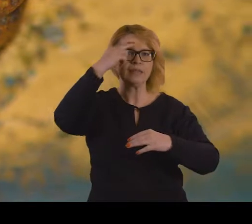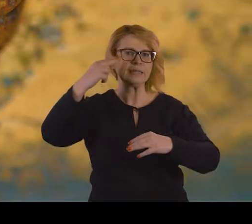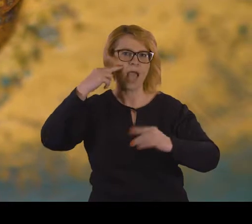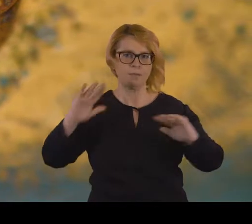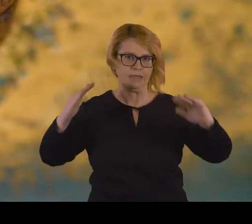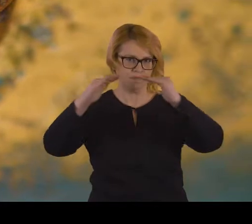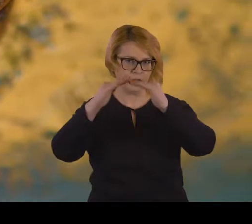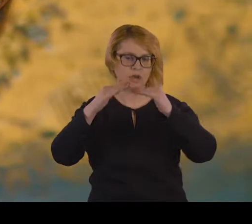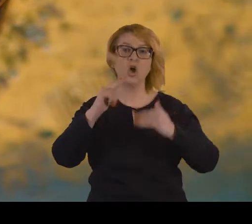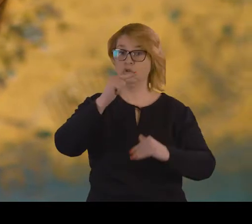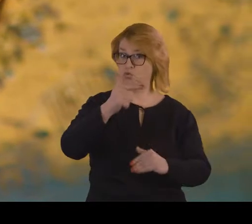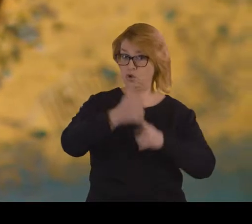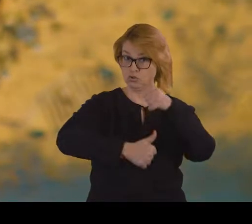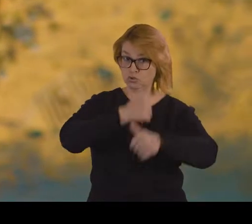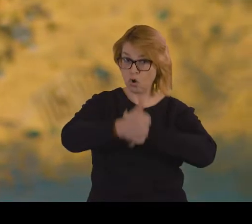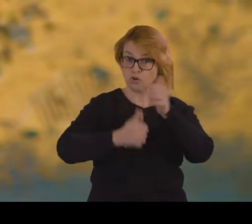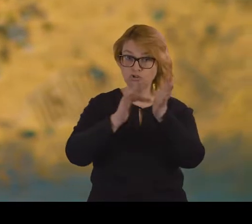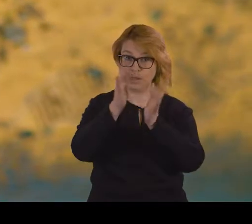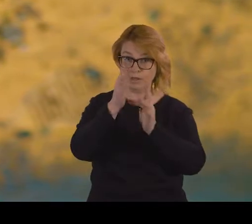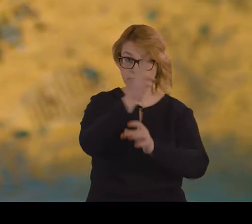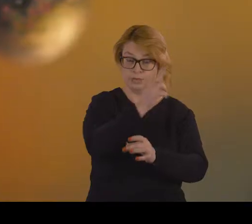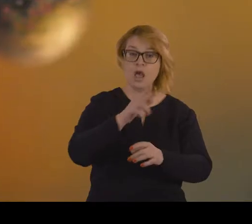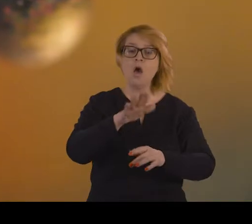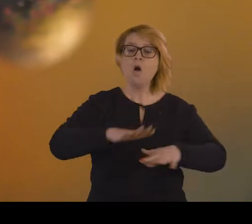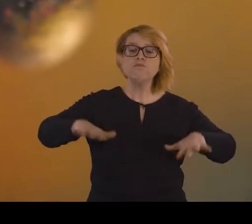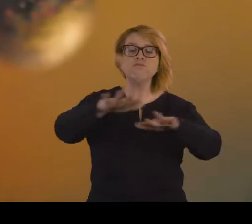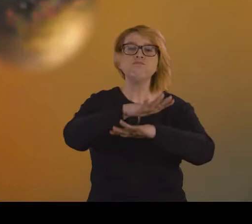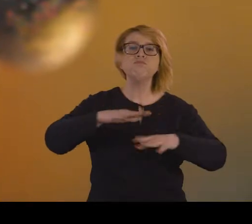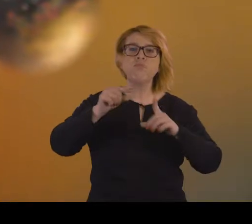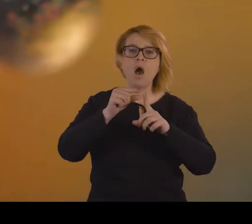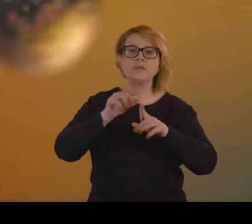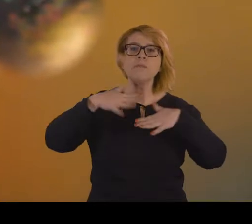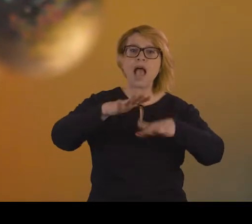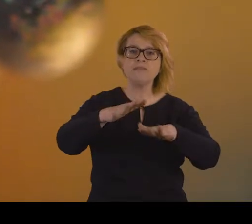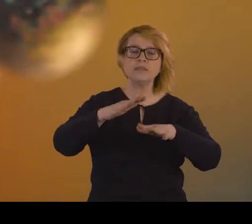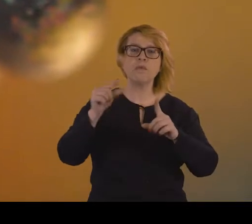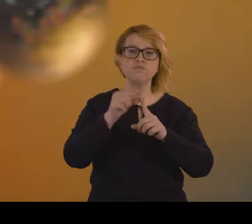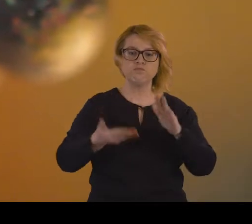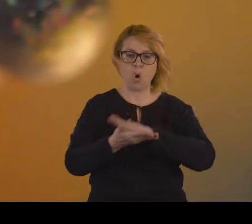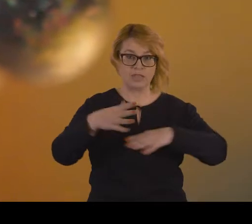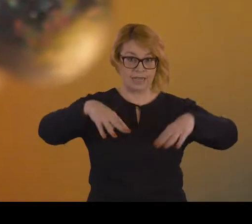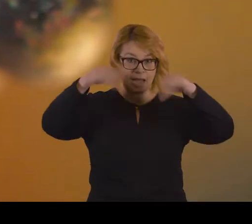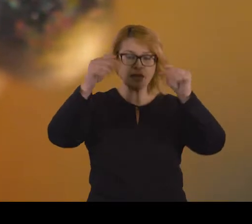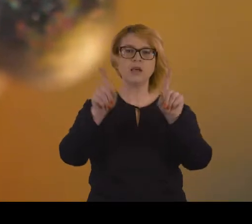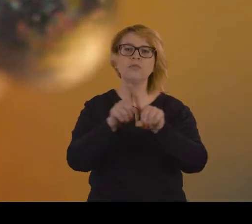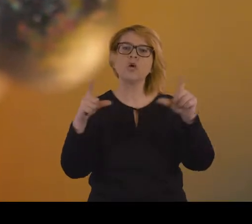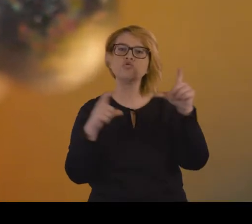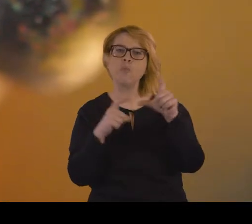vrchu, neskôr v 2. storočí pred Kristom na Pohanskej v Plaveckom podhradí a na Molpíre v